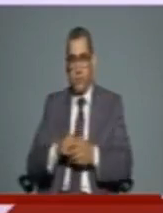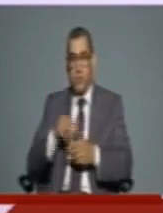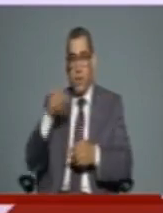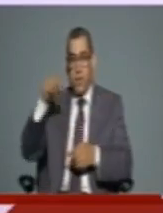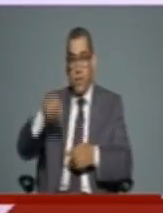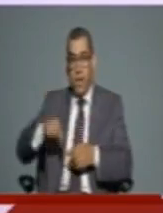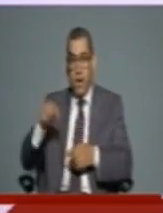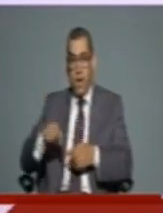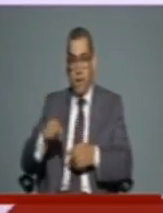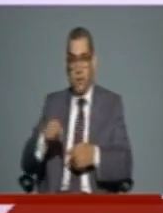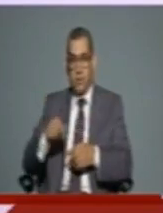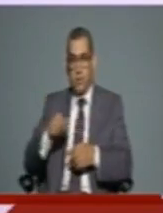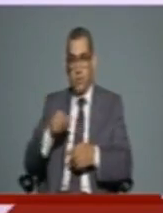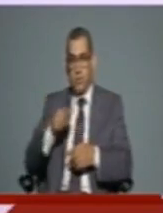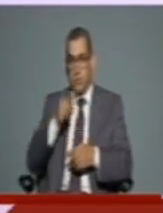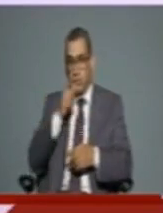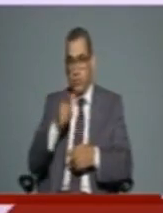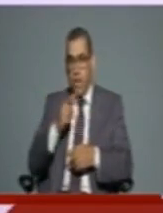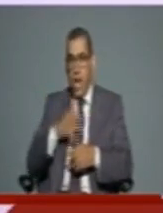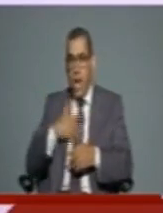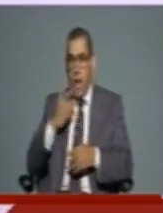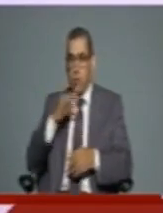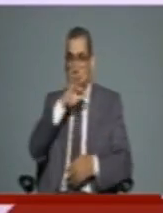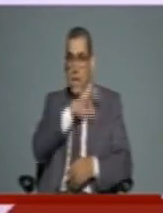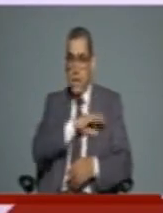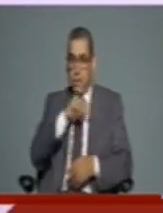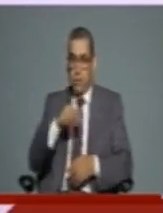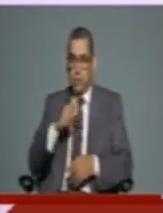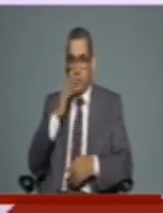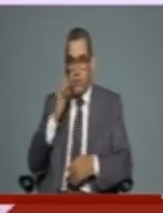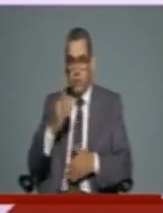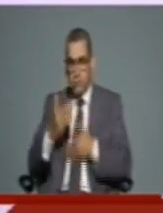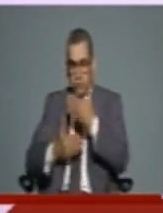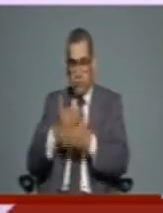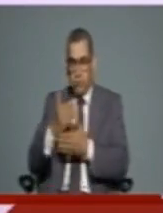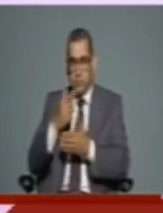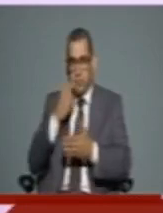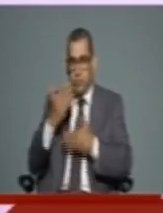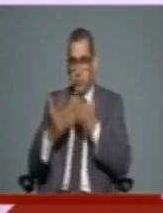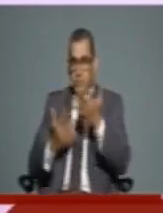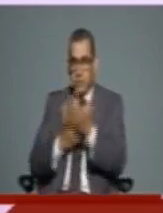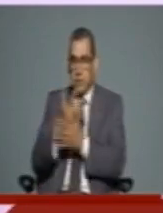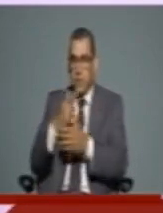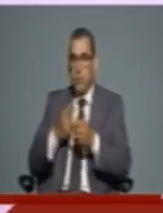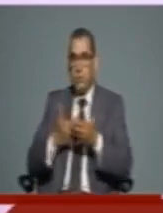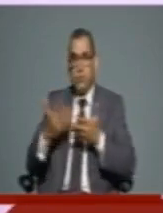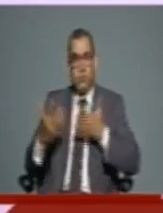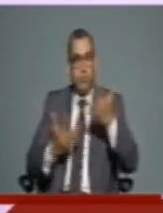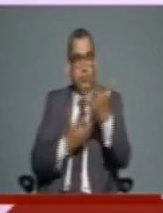بقى اللي عايز يكسب يقلل مراحل التداول ويقلل النقل. فالمخزن هنا